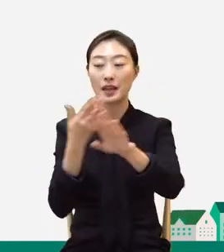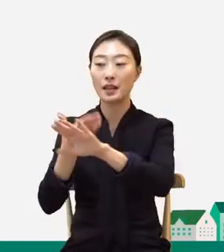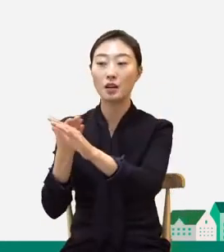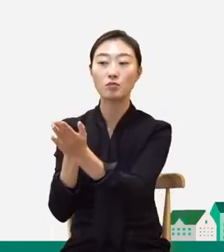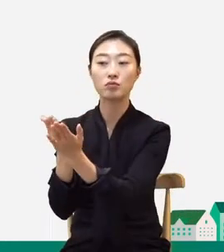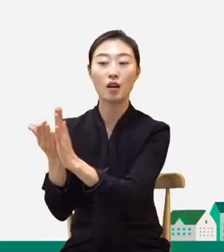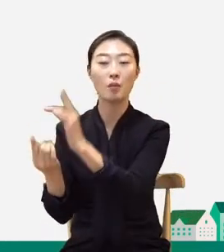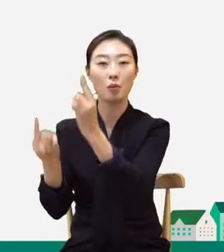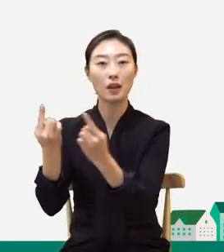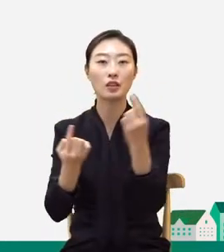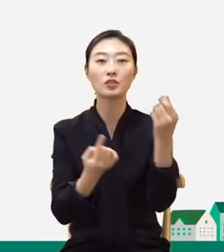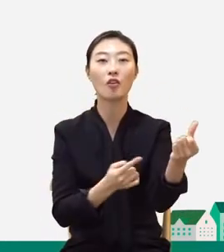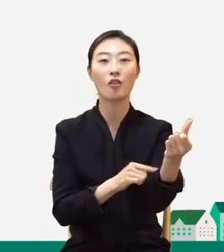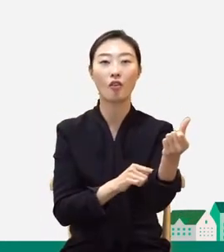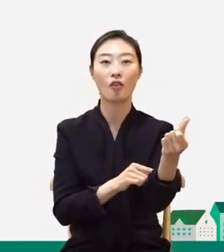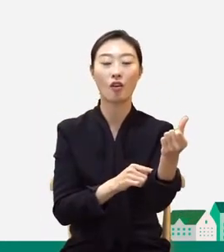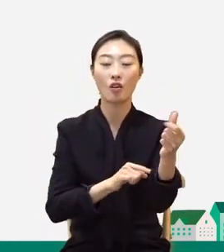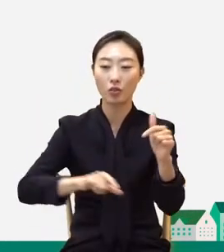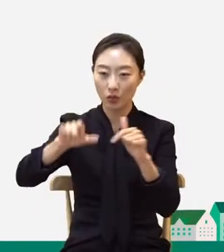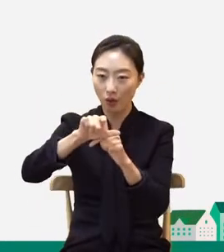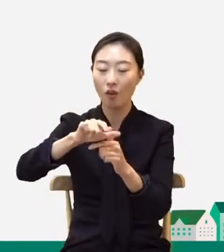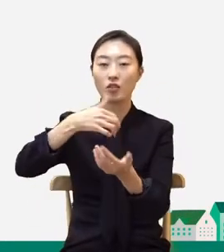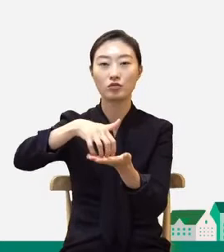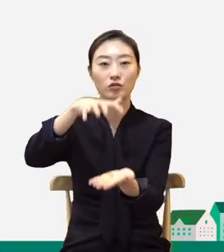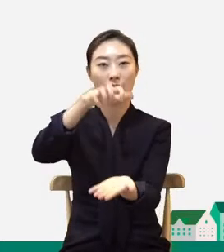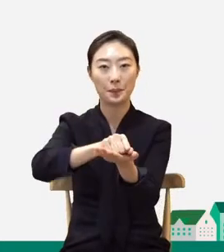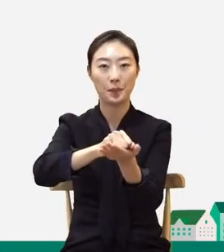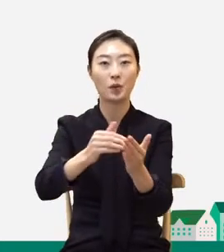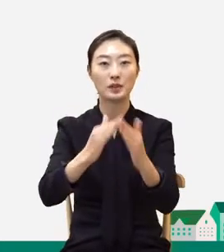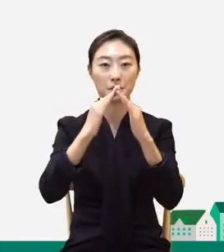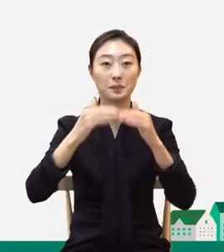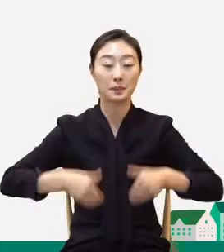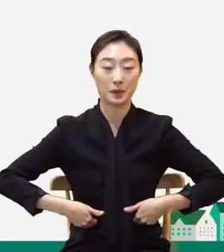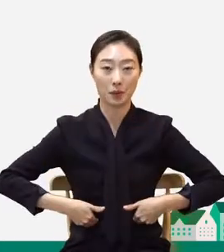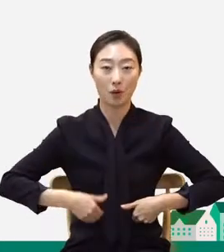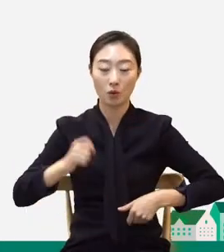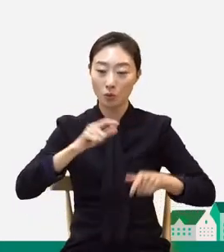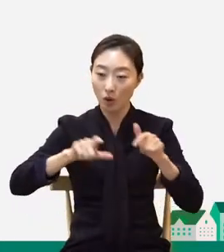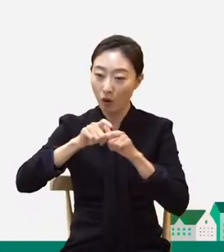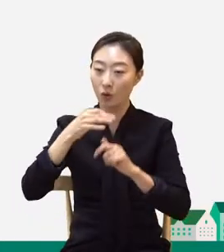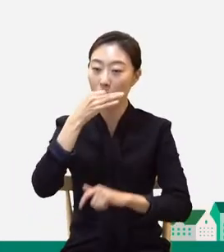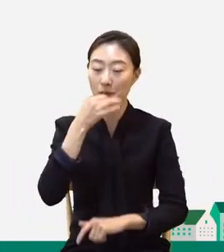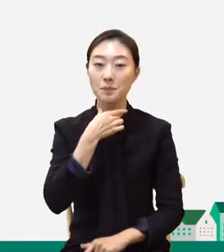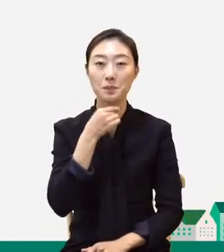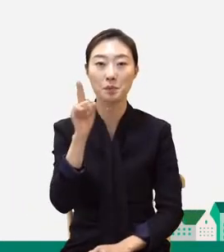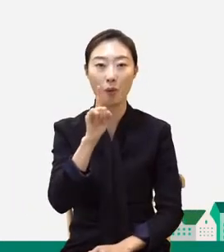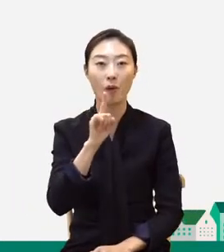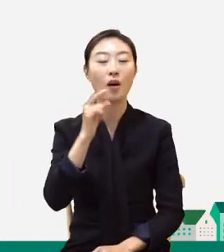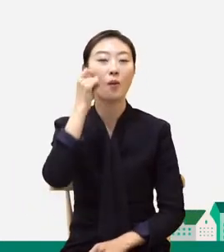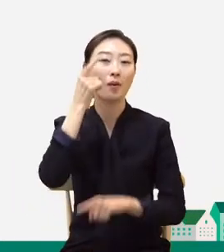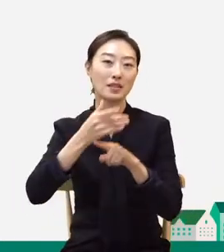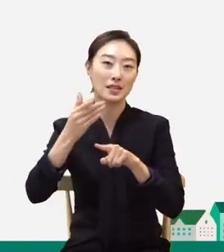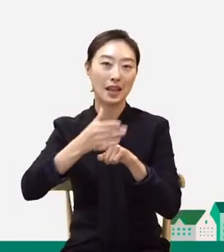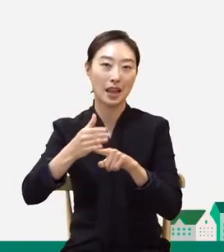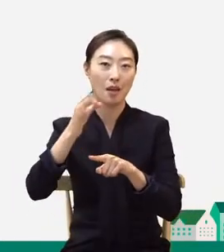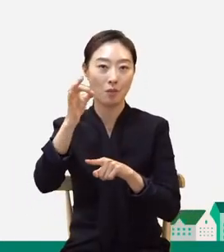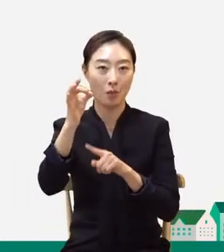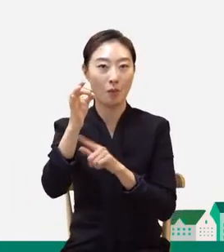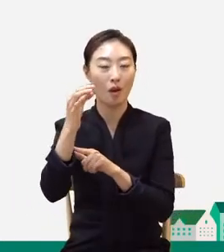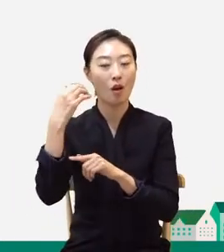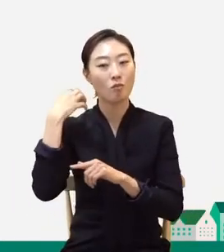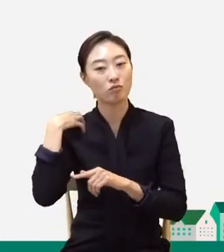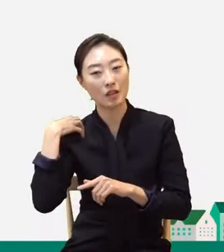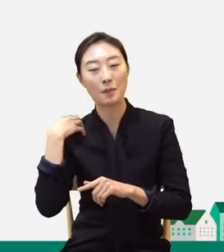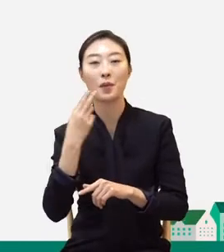현저히 적기 때문에 좀 확보가 필요할 것 같고요. 또 조금 더 욕심을 부리자면 좀 임대료도 좀 부담 가능할 정도로